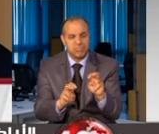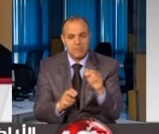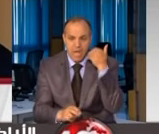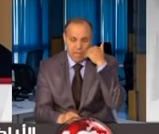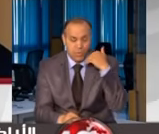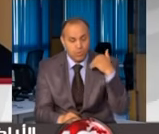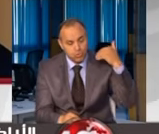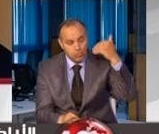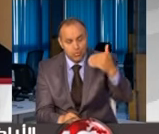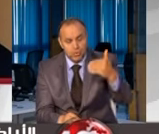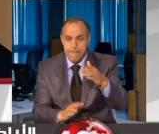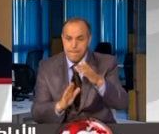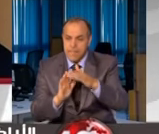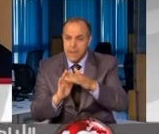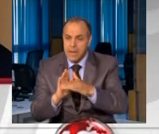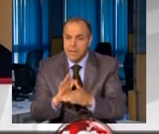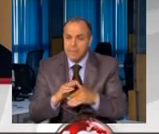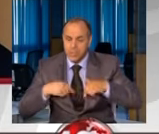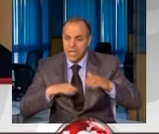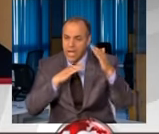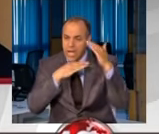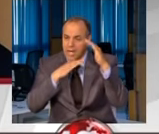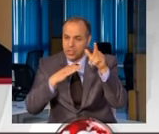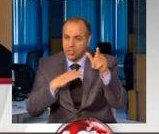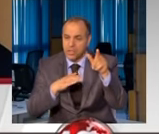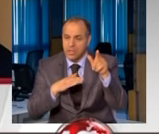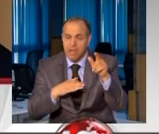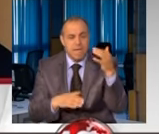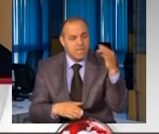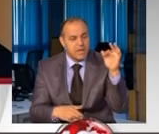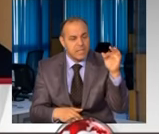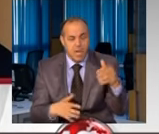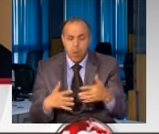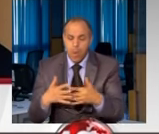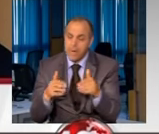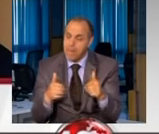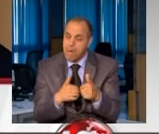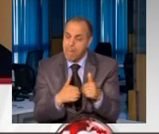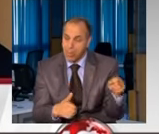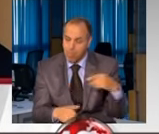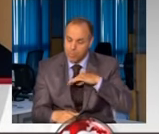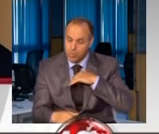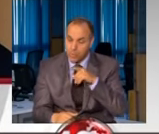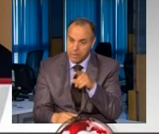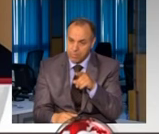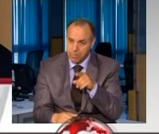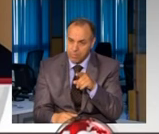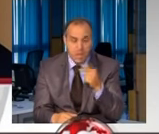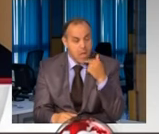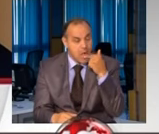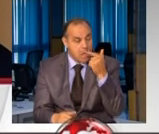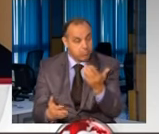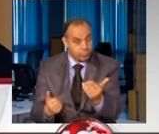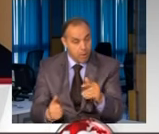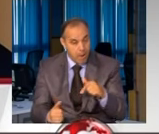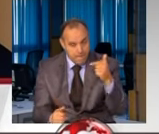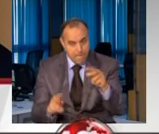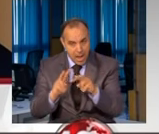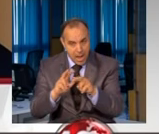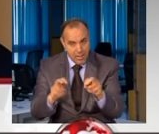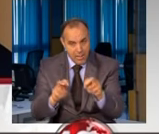الاثنين المقبل على جدول أعمال وزيري خارجيتي كل من فرنسا والولايات المتحدة الأمريكية، حيث من المنتظر أن